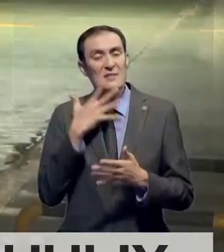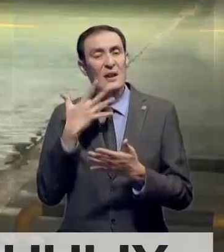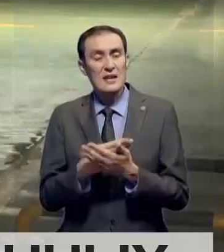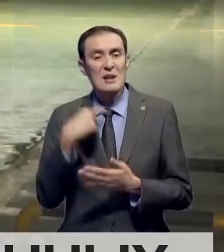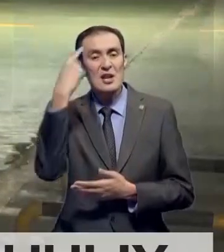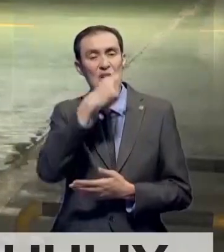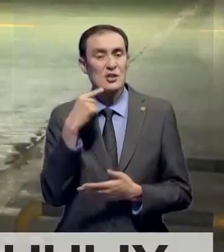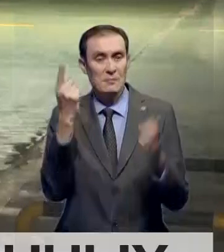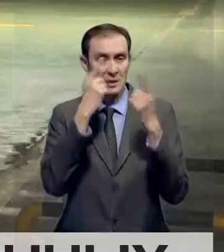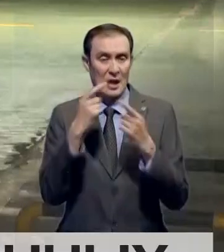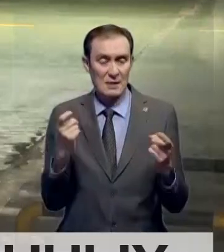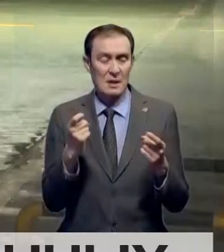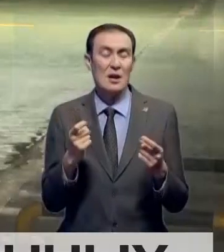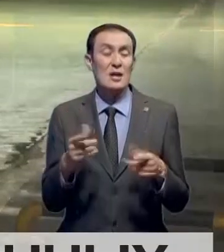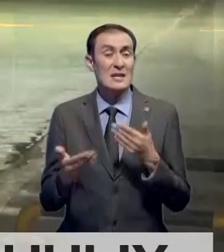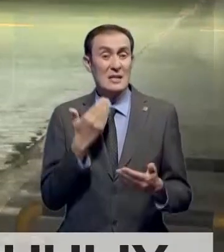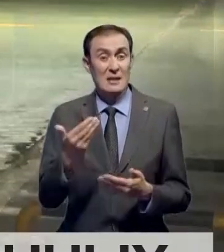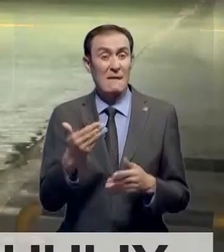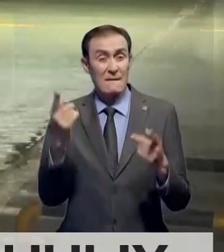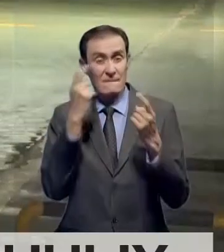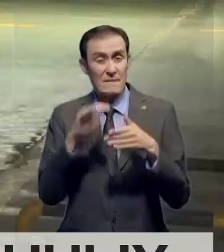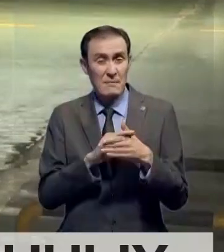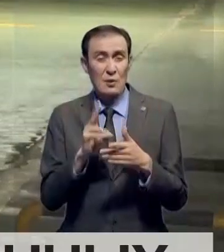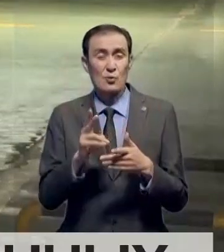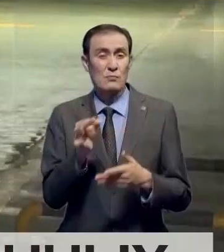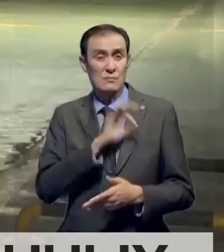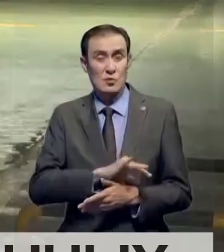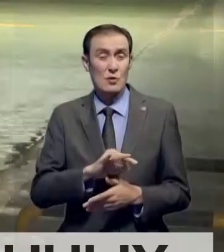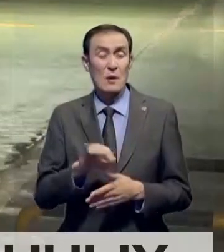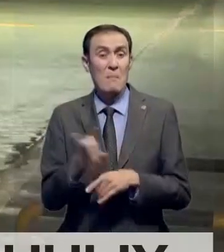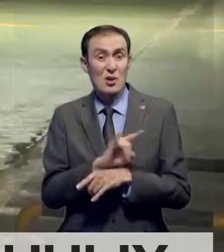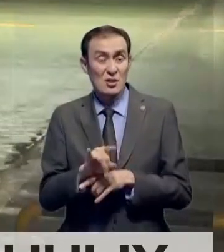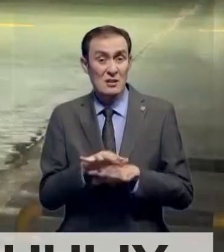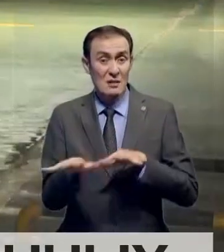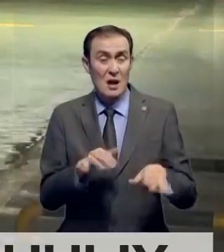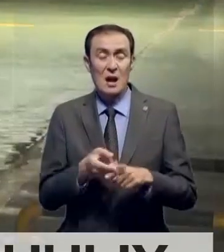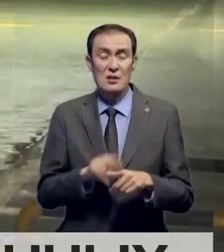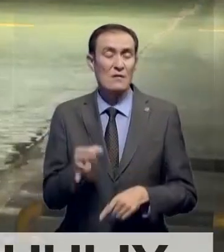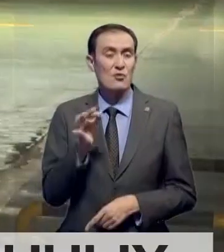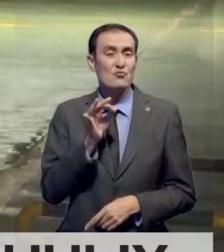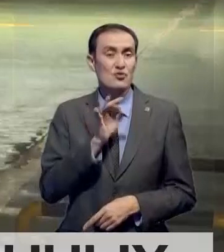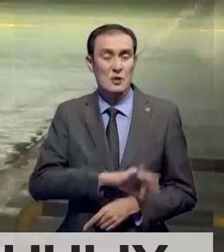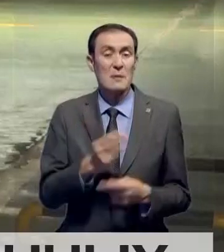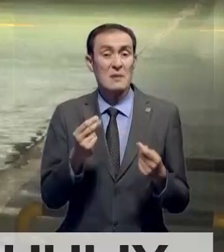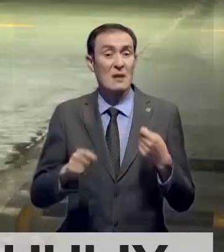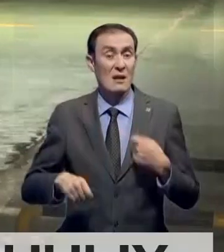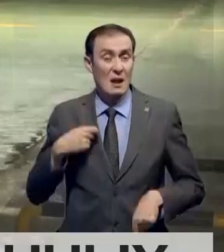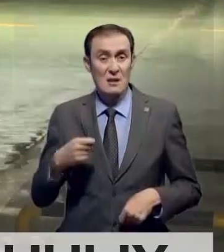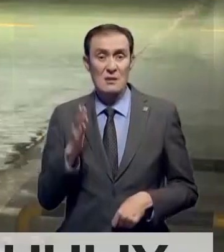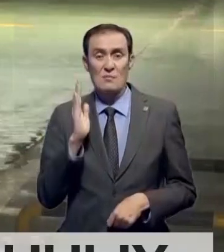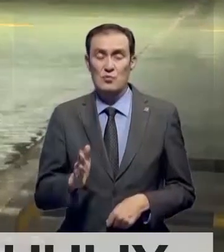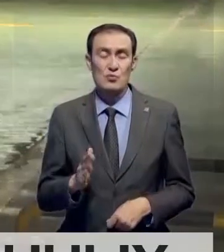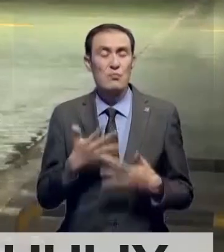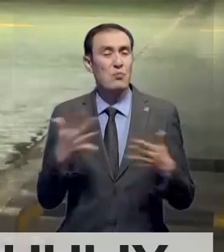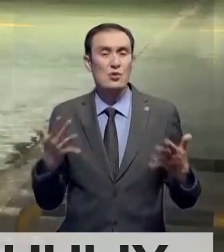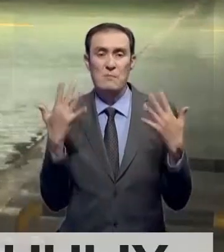своим персональным данным, потому что если они попадут в руки мошенников, то поверьте, ущерб от этого и материальный, и моральный будет